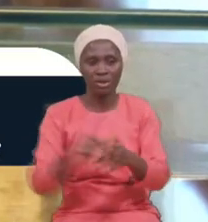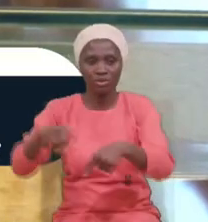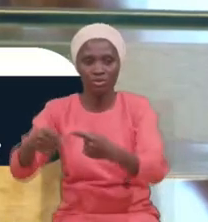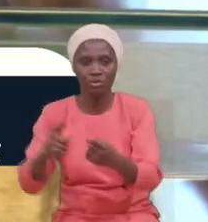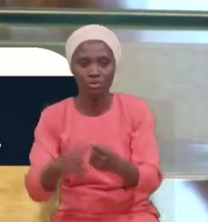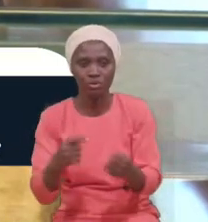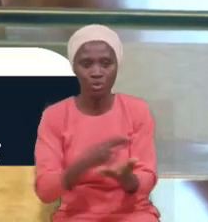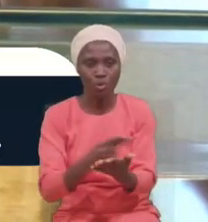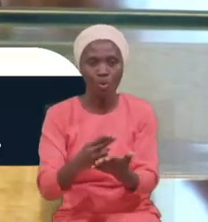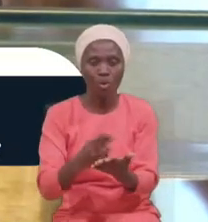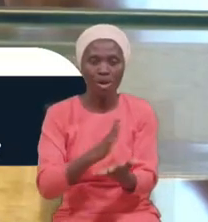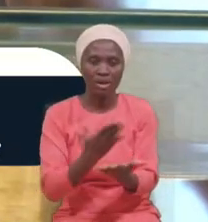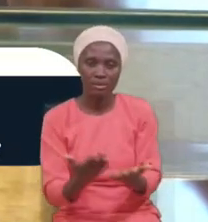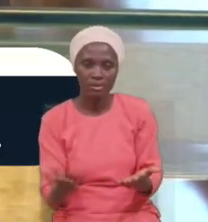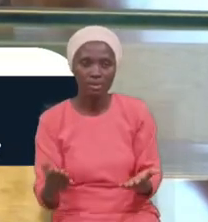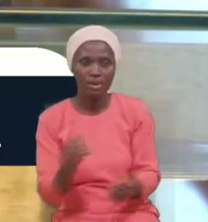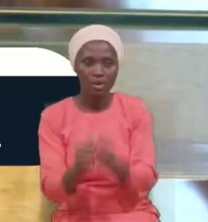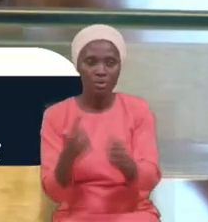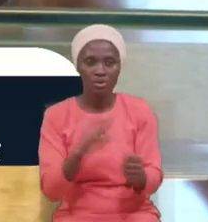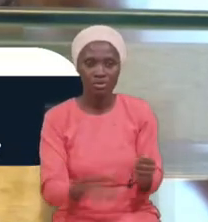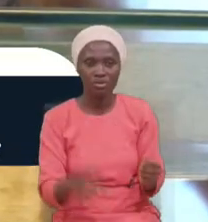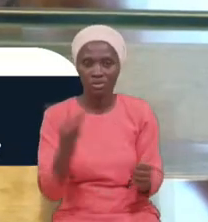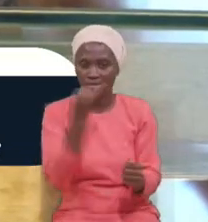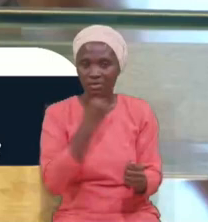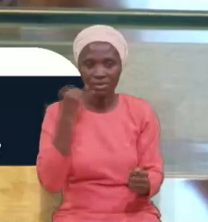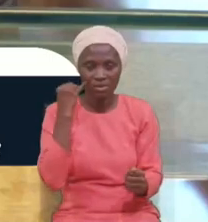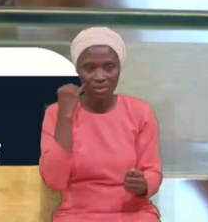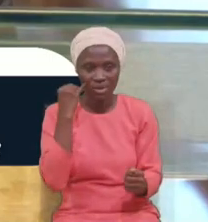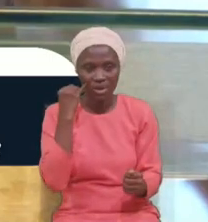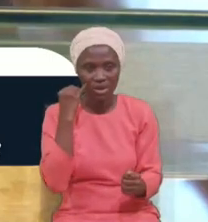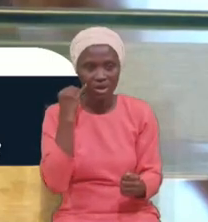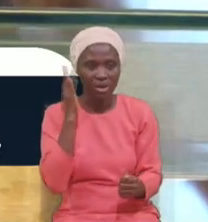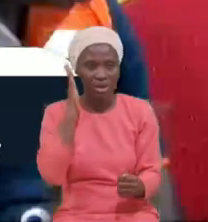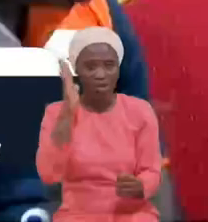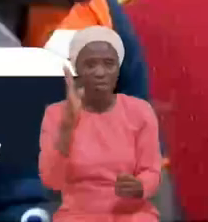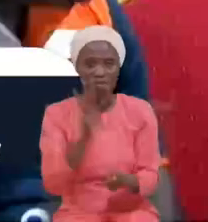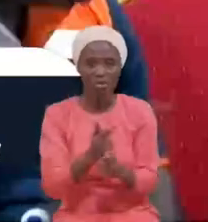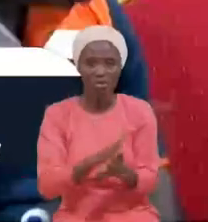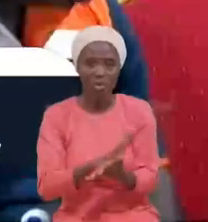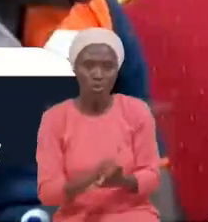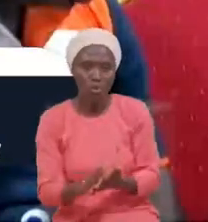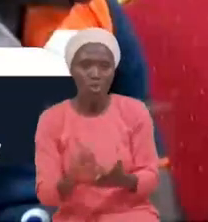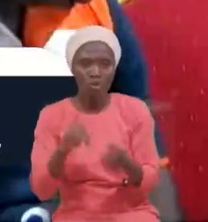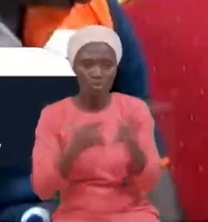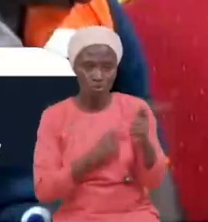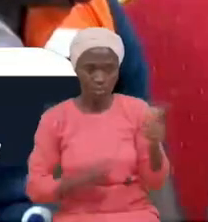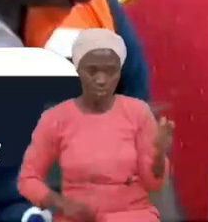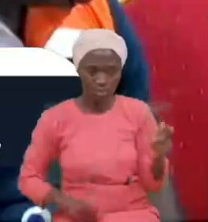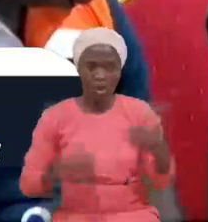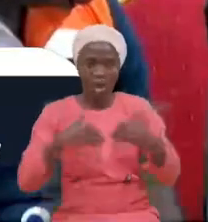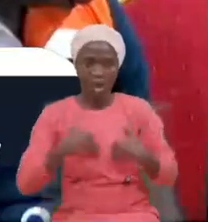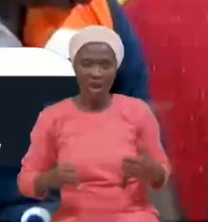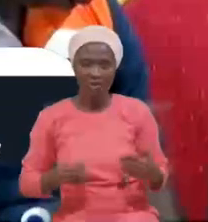s'approchera des choses saintes que consacre à l'Éternel les enfants d'Israël et